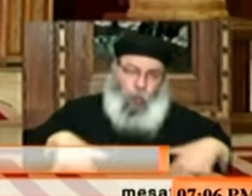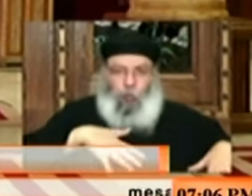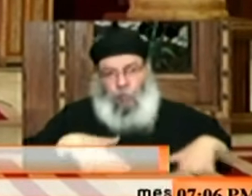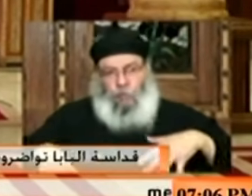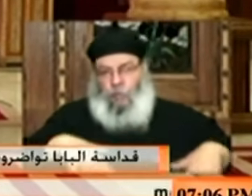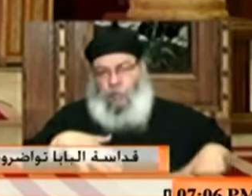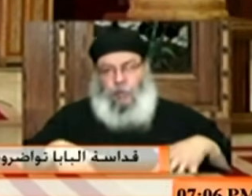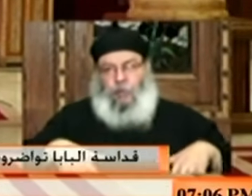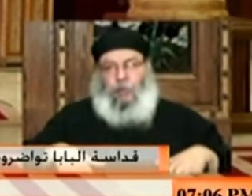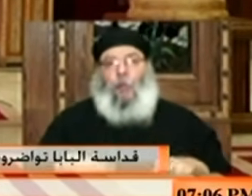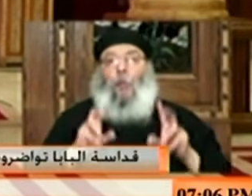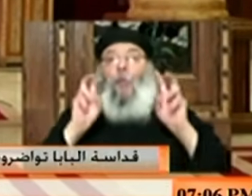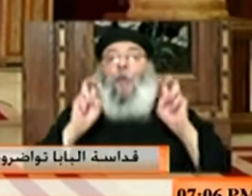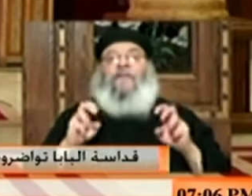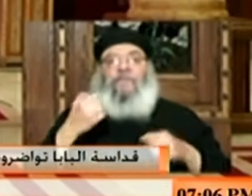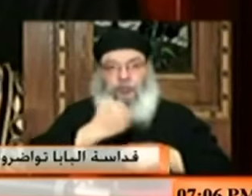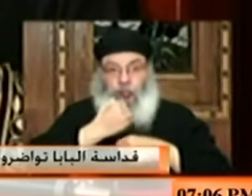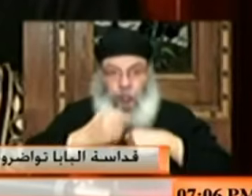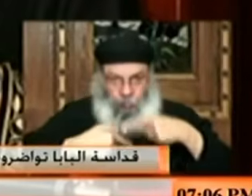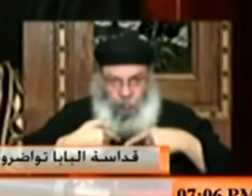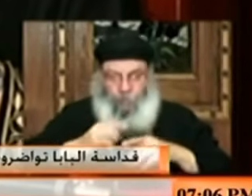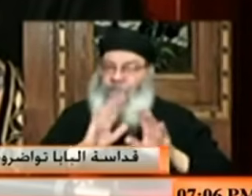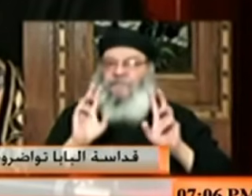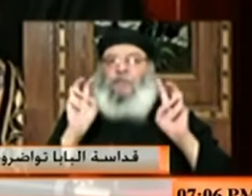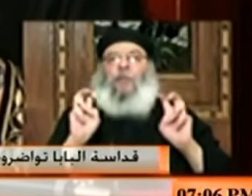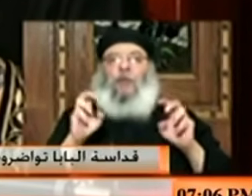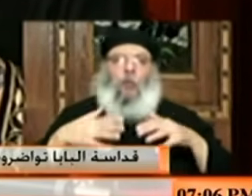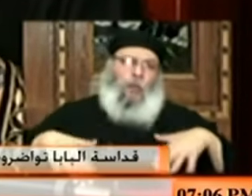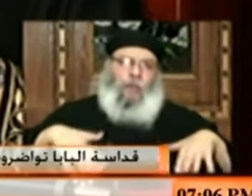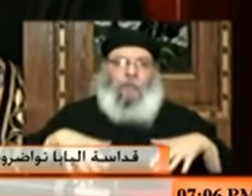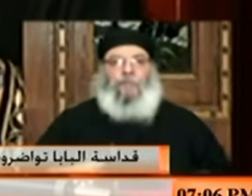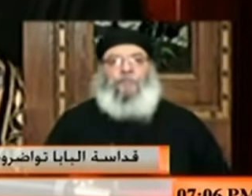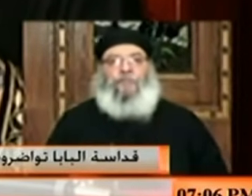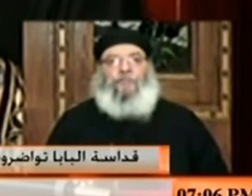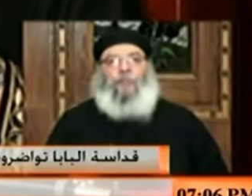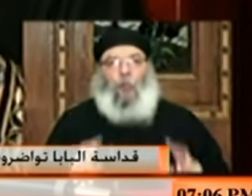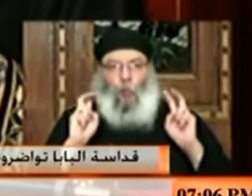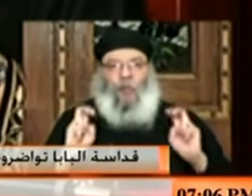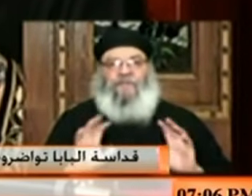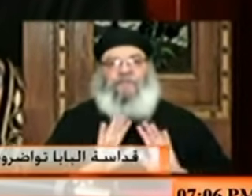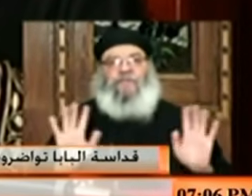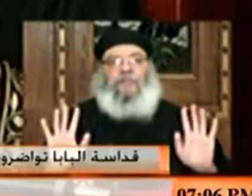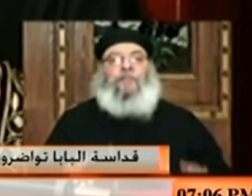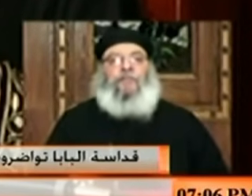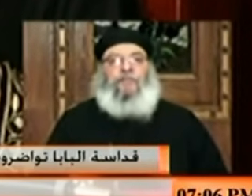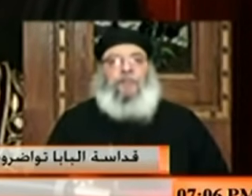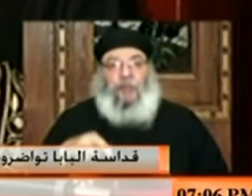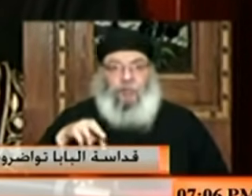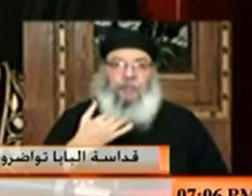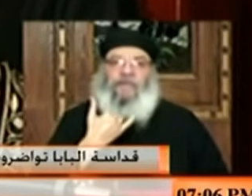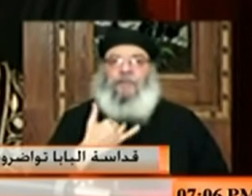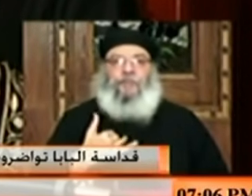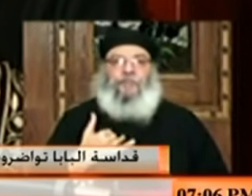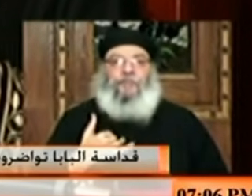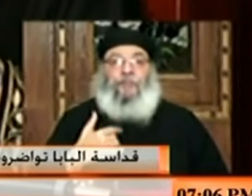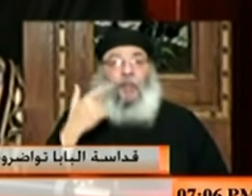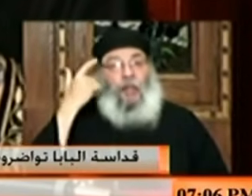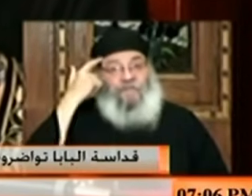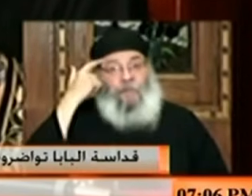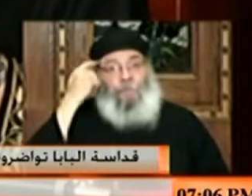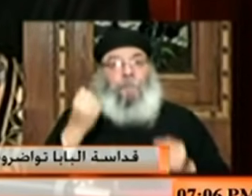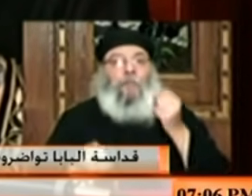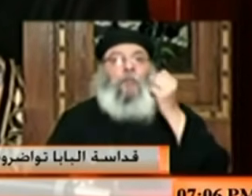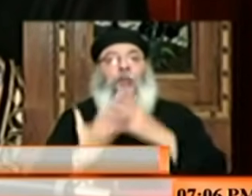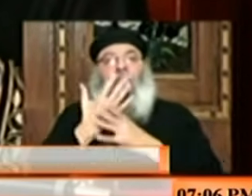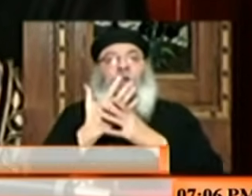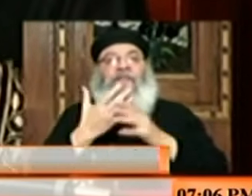يعني توقفت عن العمل ده بنفهم من سياق المعجزه ان